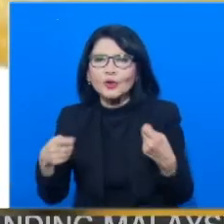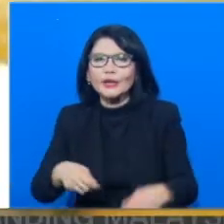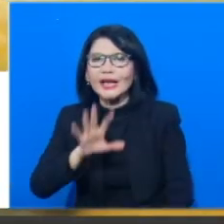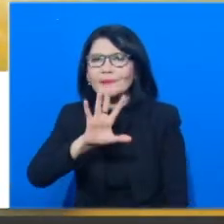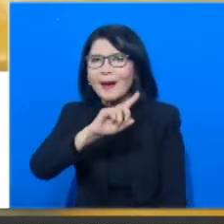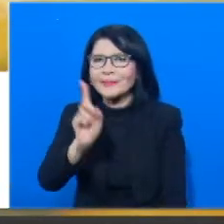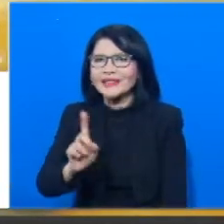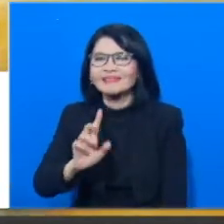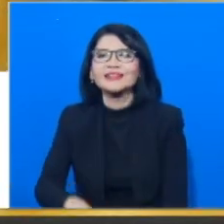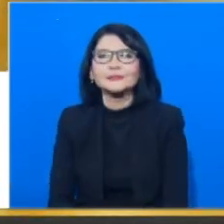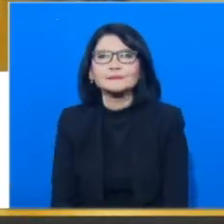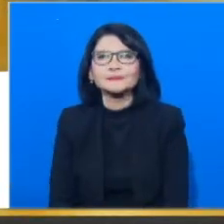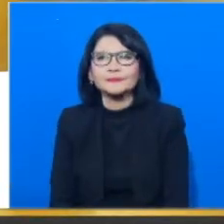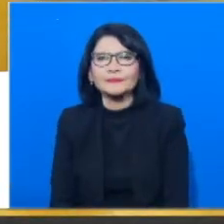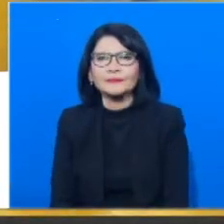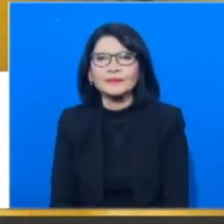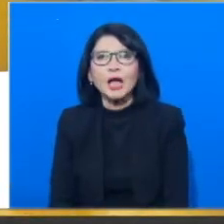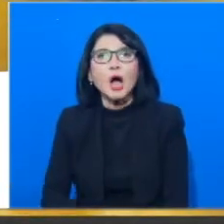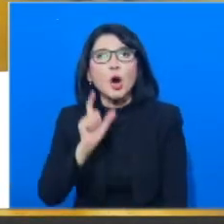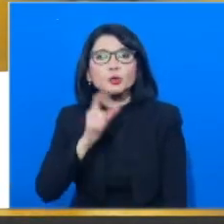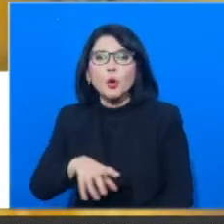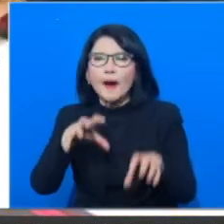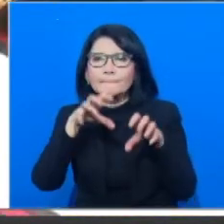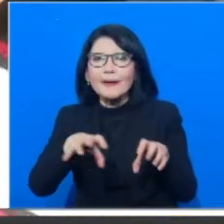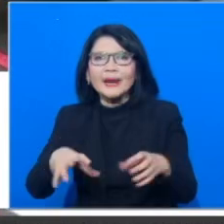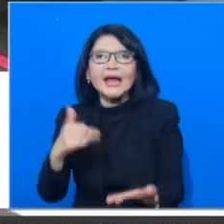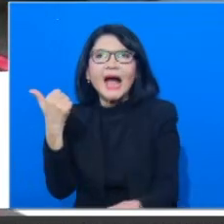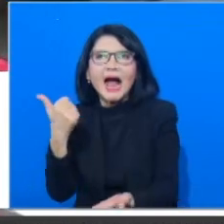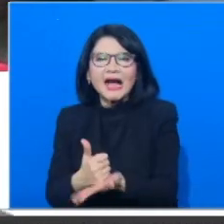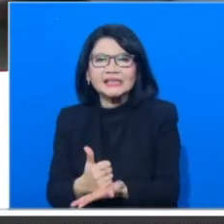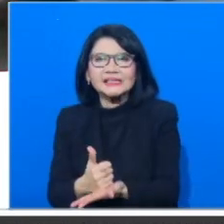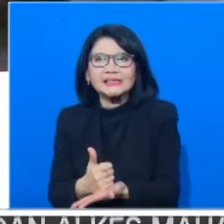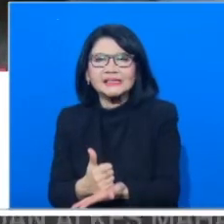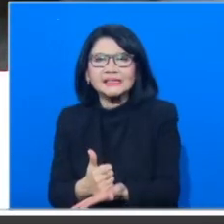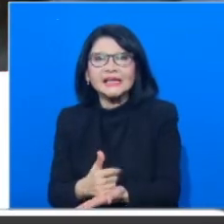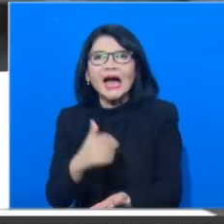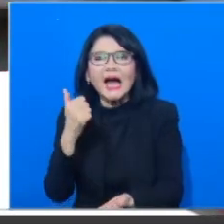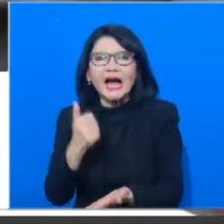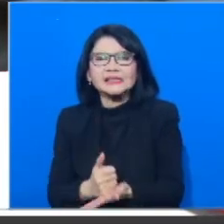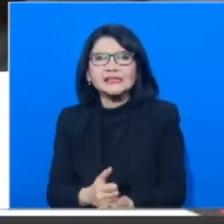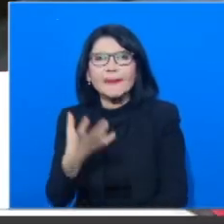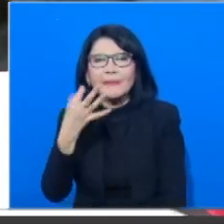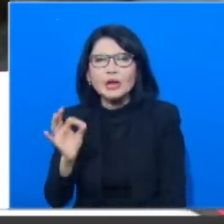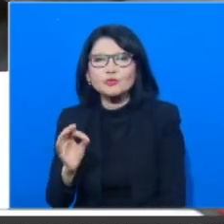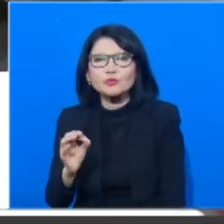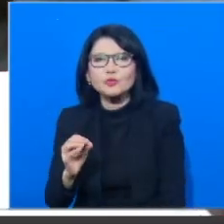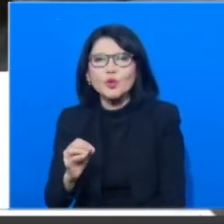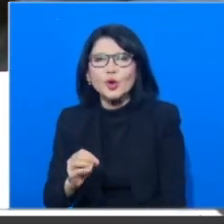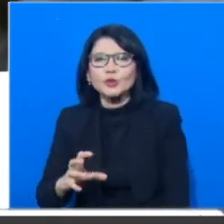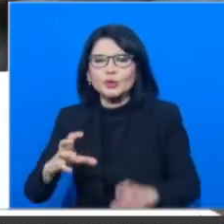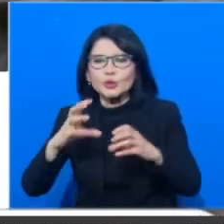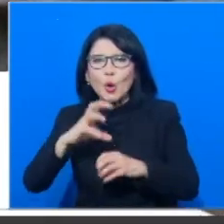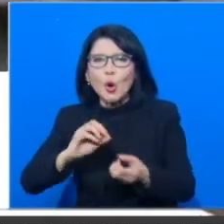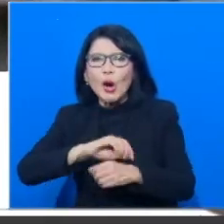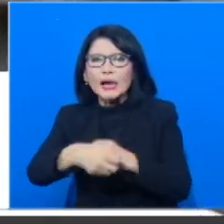menit. Untuk bahan-bahannya kita kan pure, kita tidak pakai bahan pengawet ya. Ini kentang dan juga ada